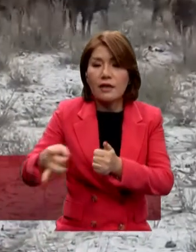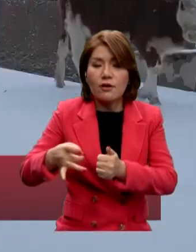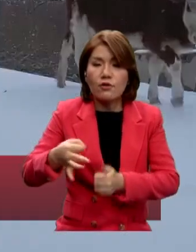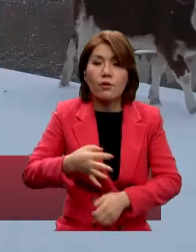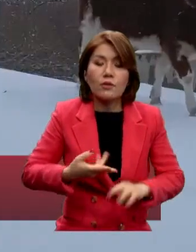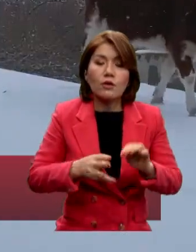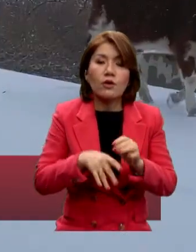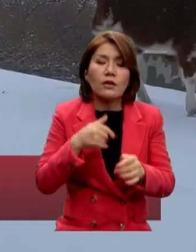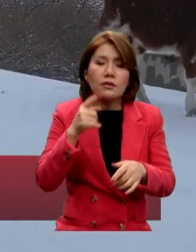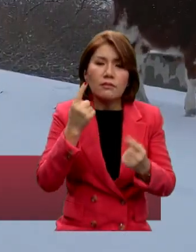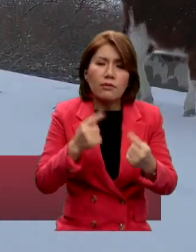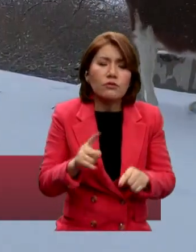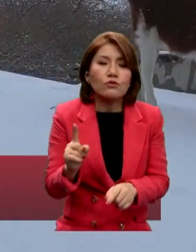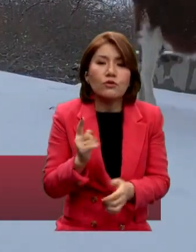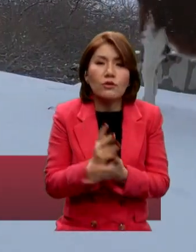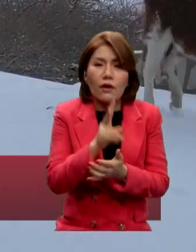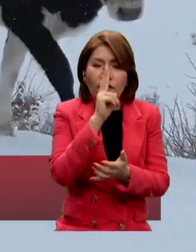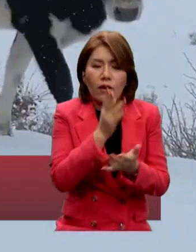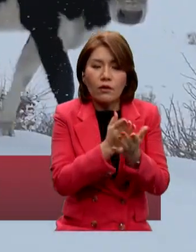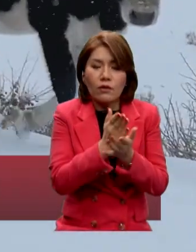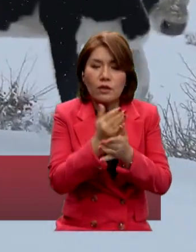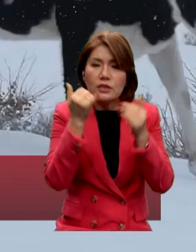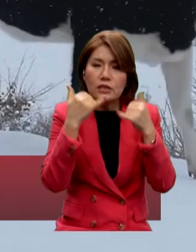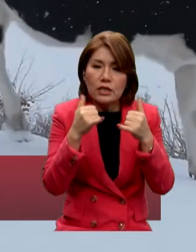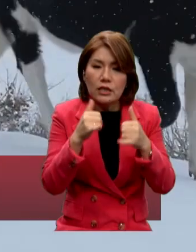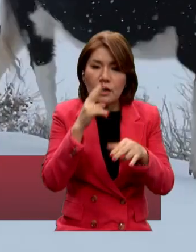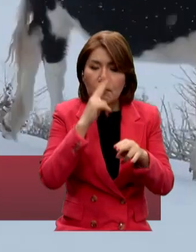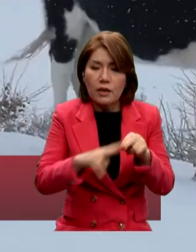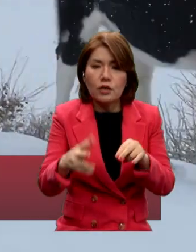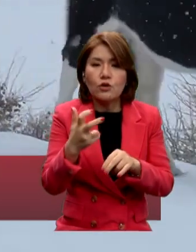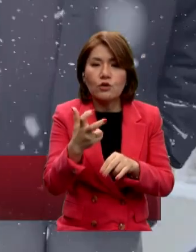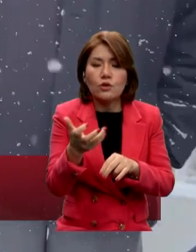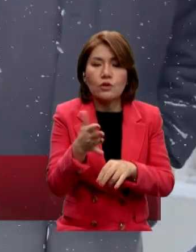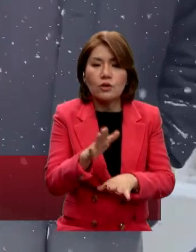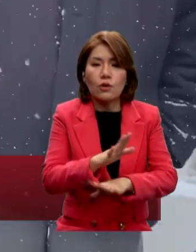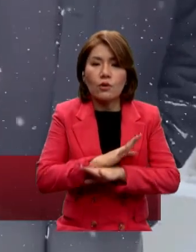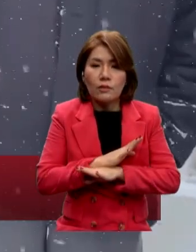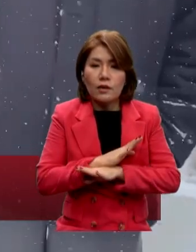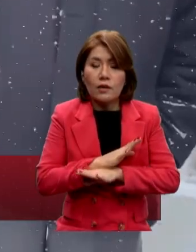области. Самое плачевное – всего за два года скотоводы лишились свыше 300 голов.